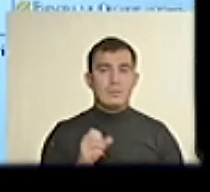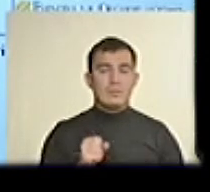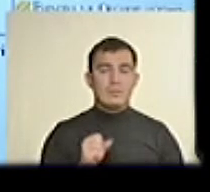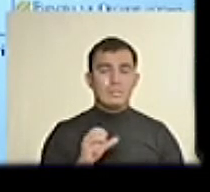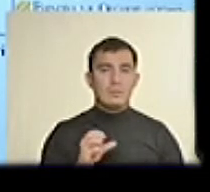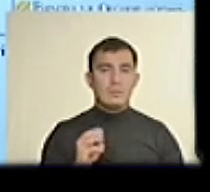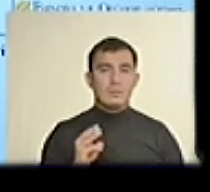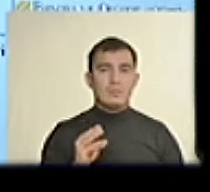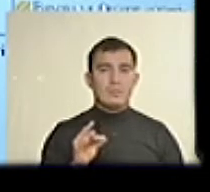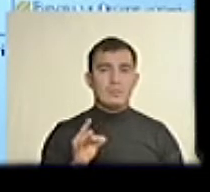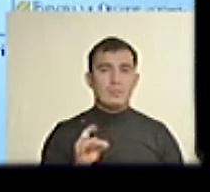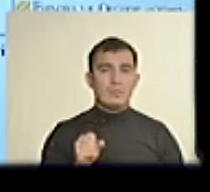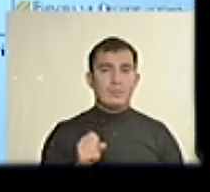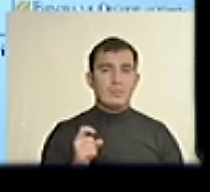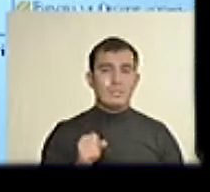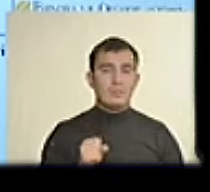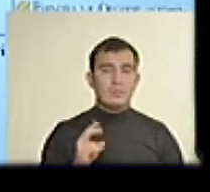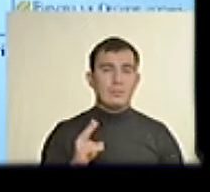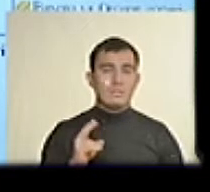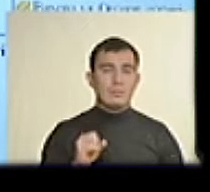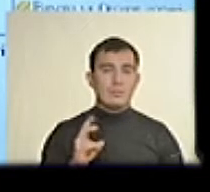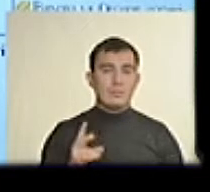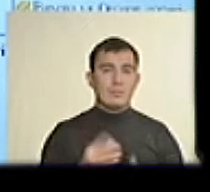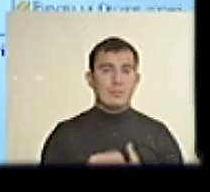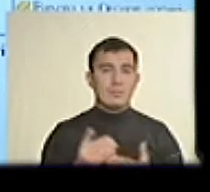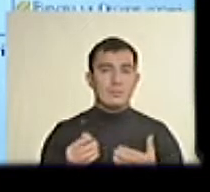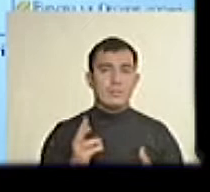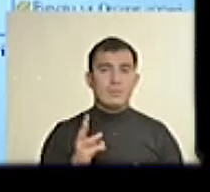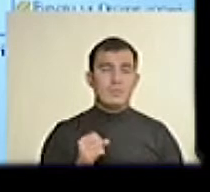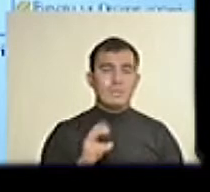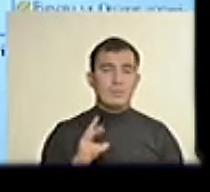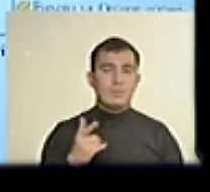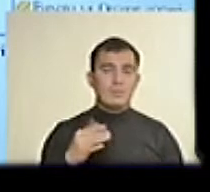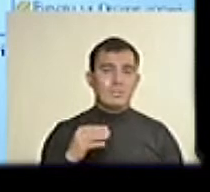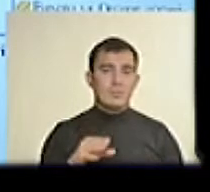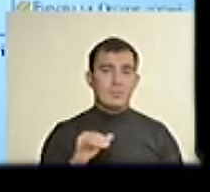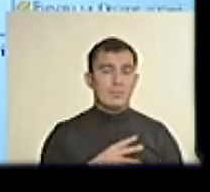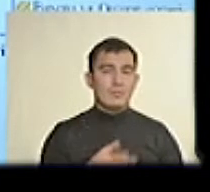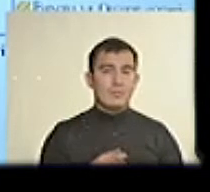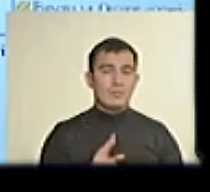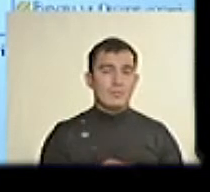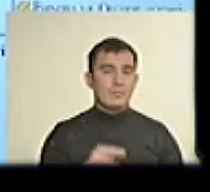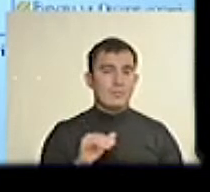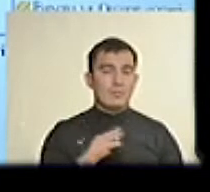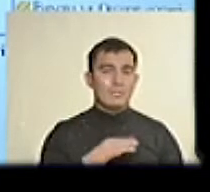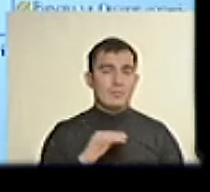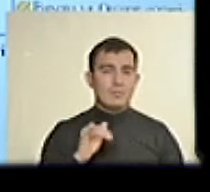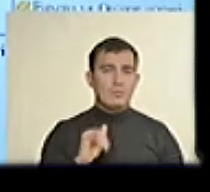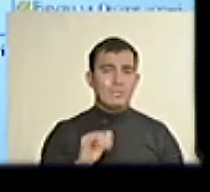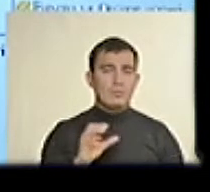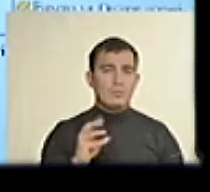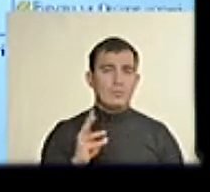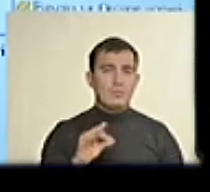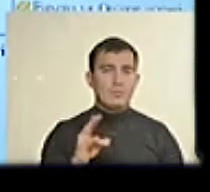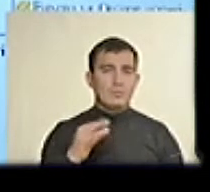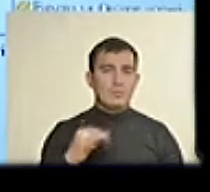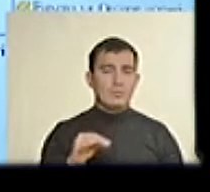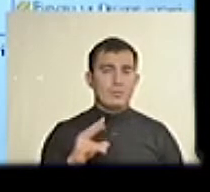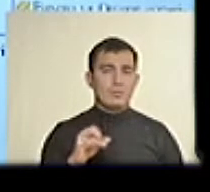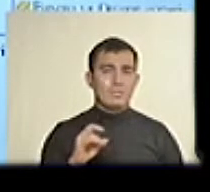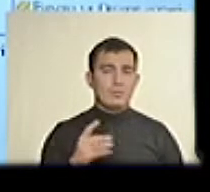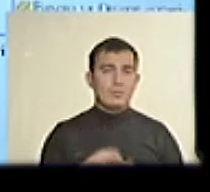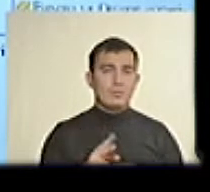boradigan yo'lni nazorat qilish. Mang'itlar o'sha paytda xuddi Usmoniylar imperiyasidagi sultonlar